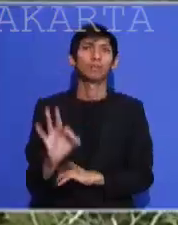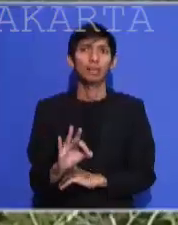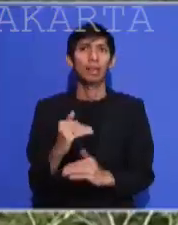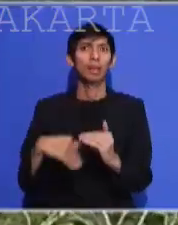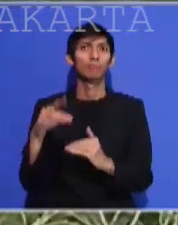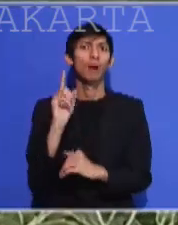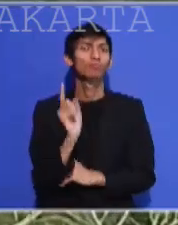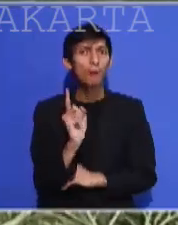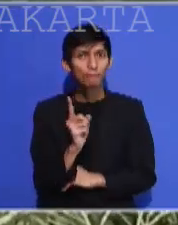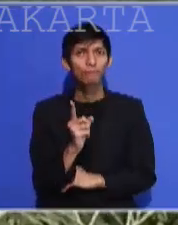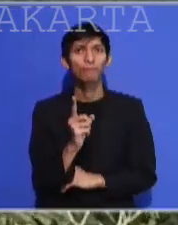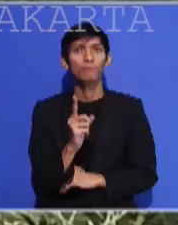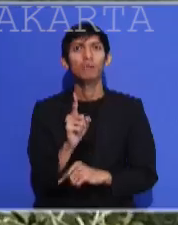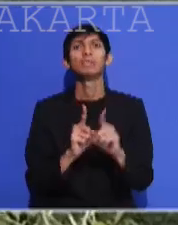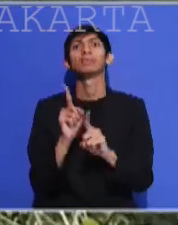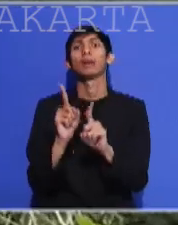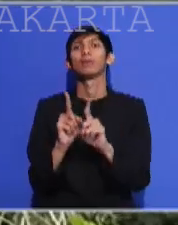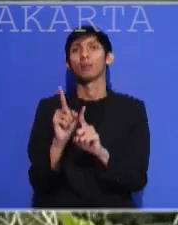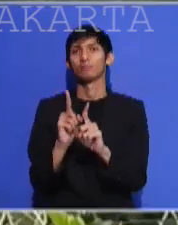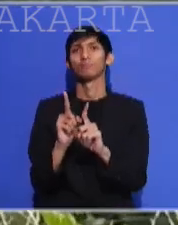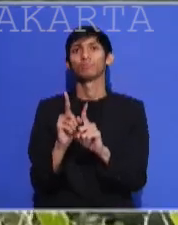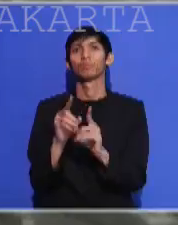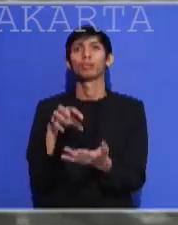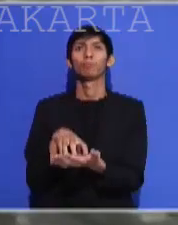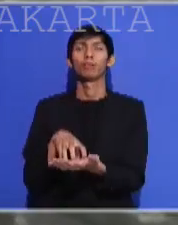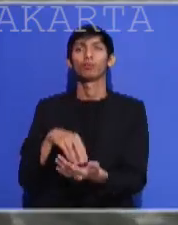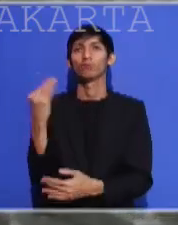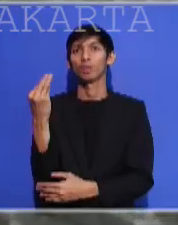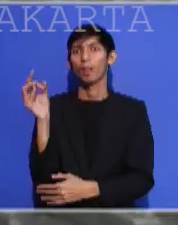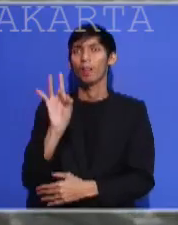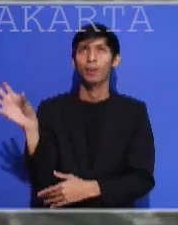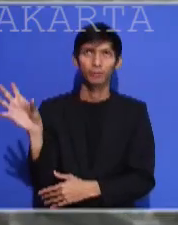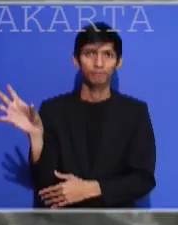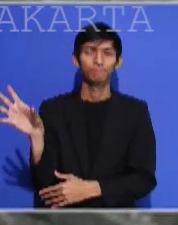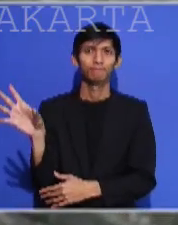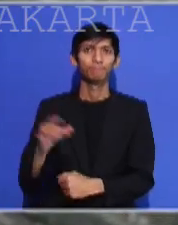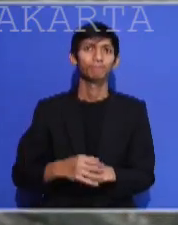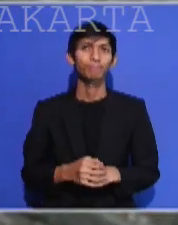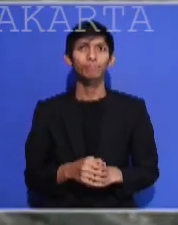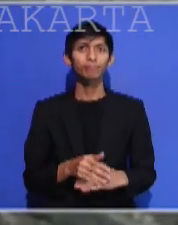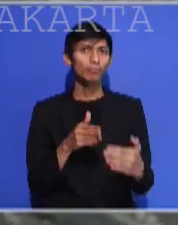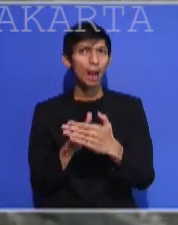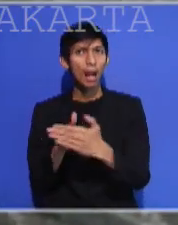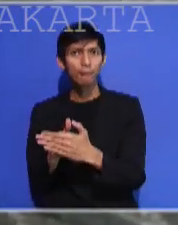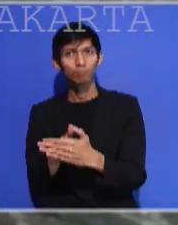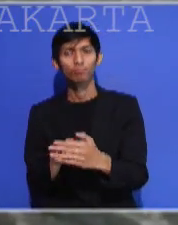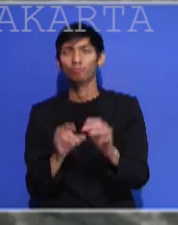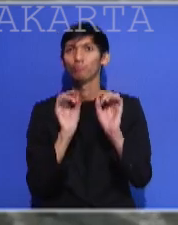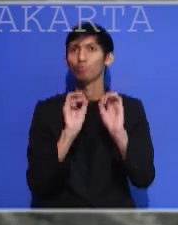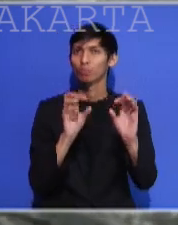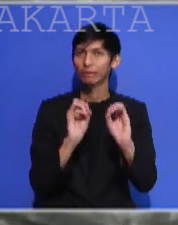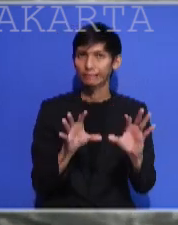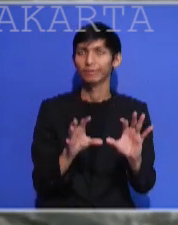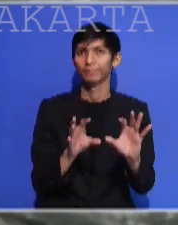akibat kalah bersaing dengan tempat wisata baru lainnya kendalanya ini dipromosi Mas promosi jelas